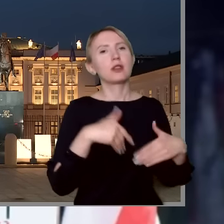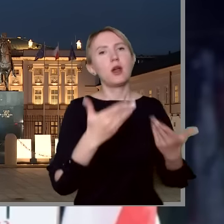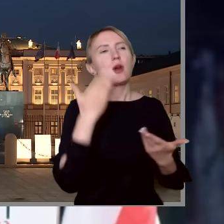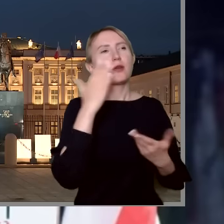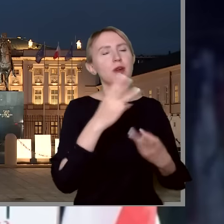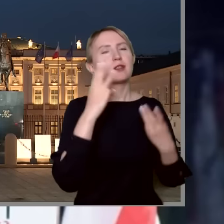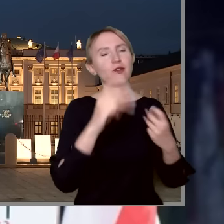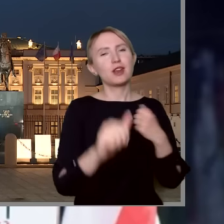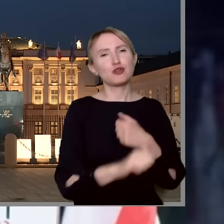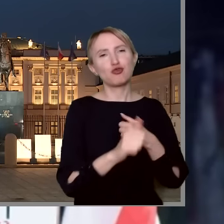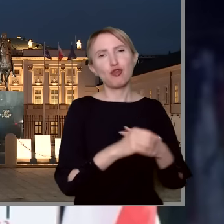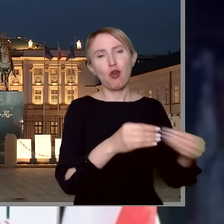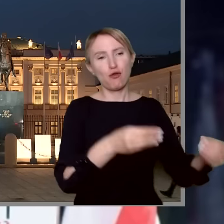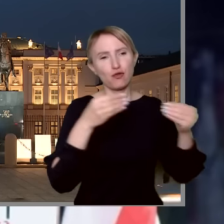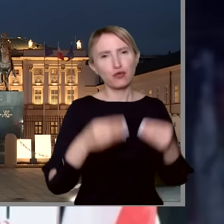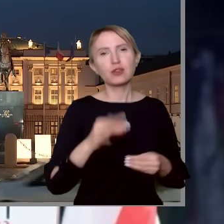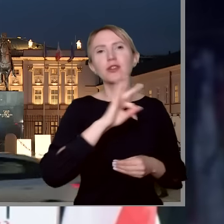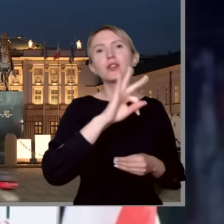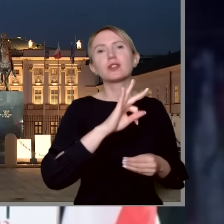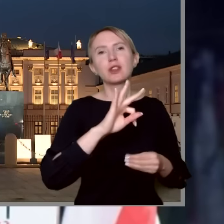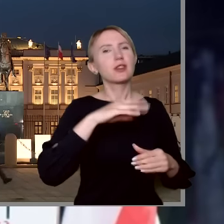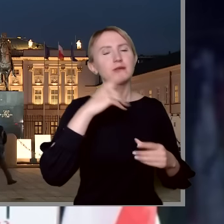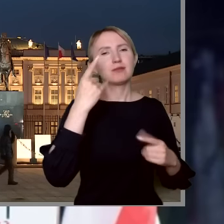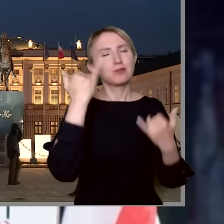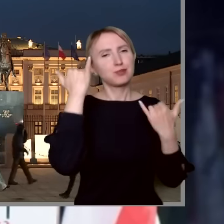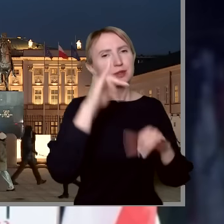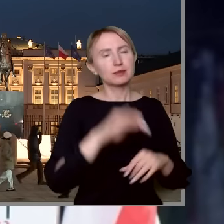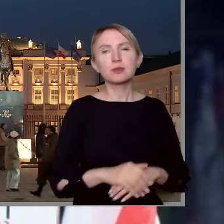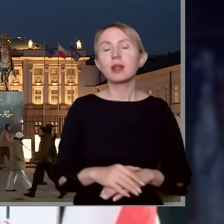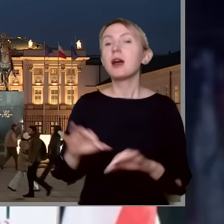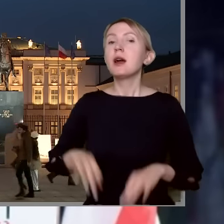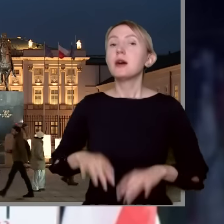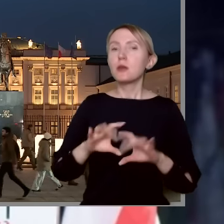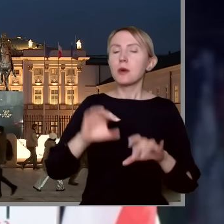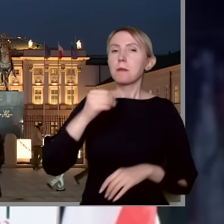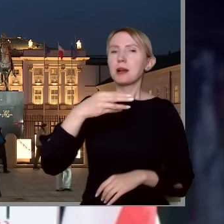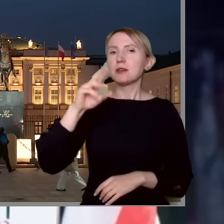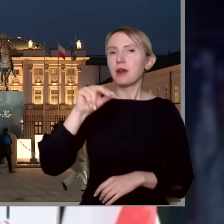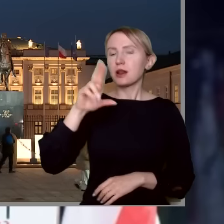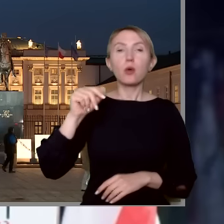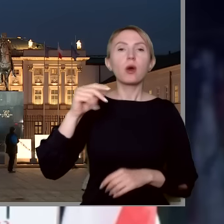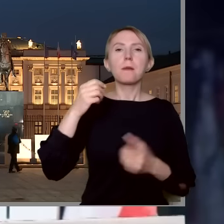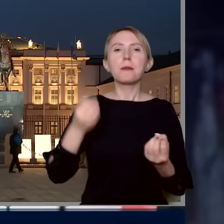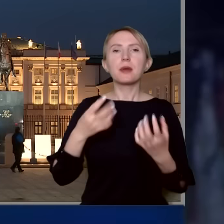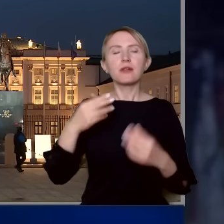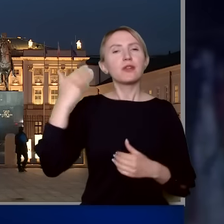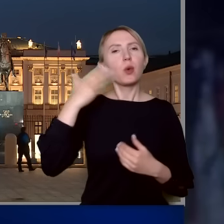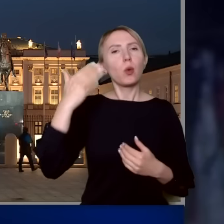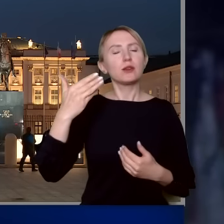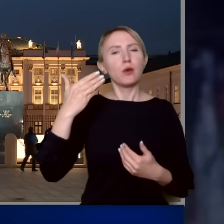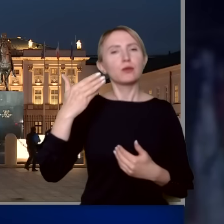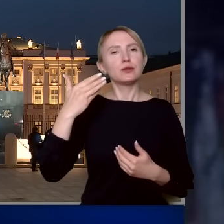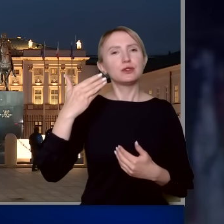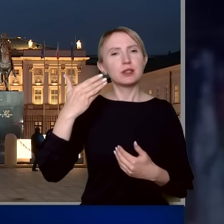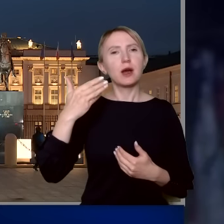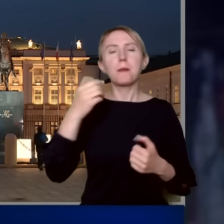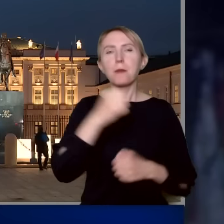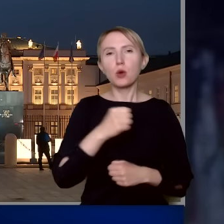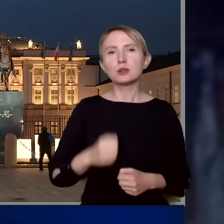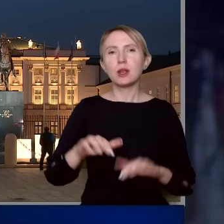istotnego dowodu na swoją niekorzyść. Ja to mówił profesor Marcin Warchoł, prawnik, wykładowca akademicki, poseł na